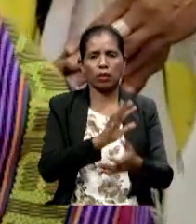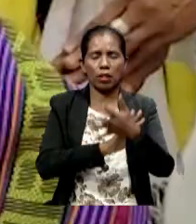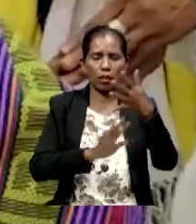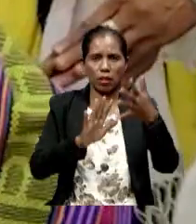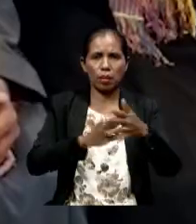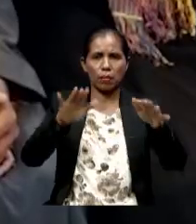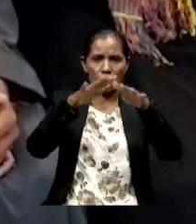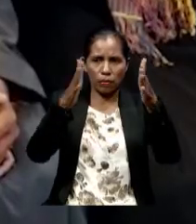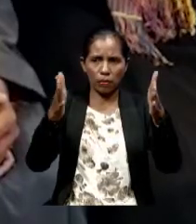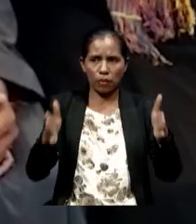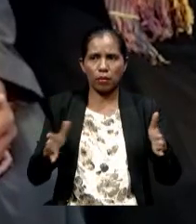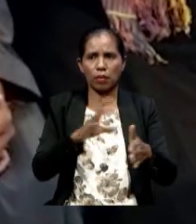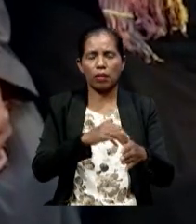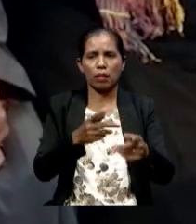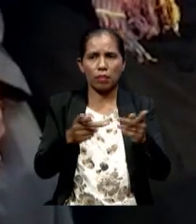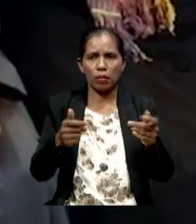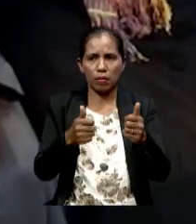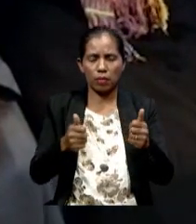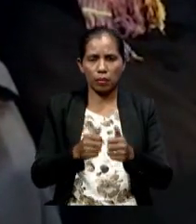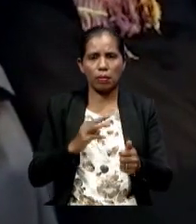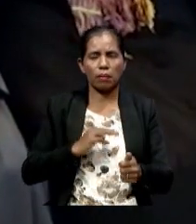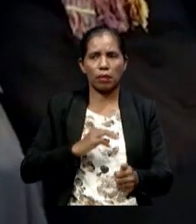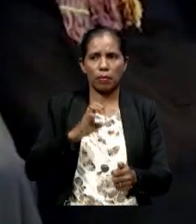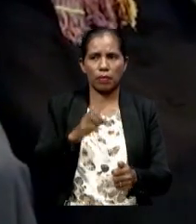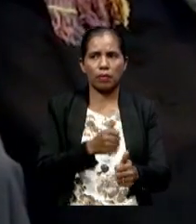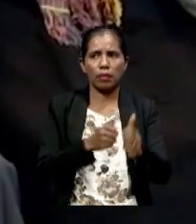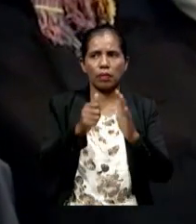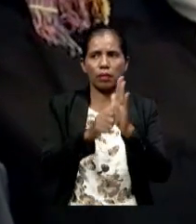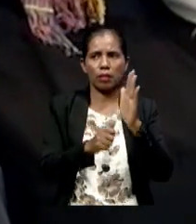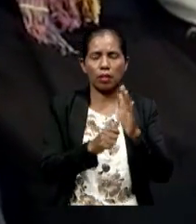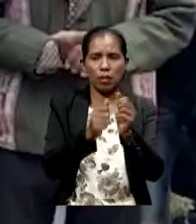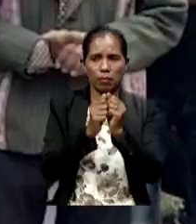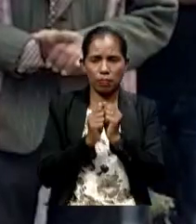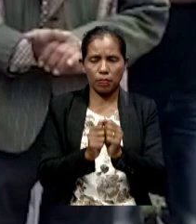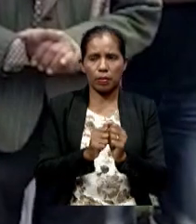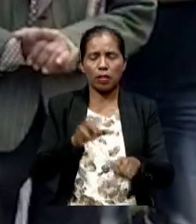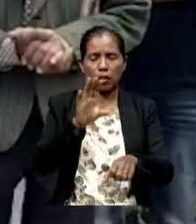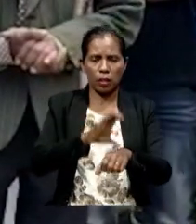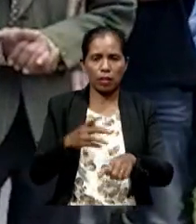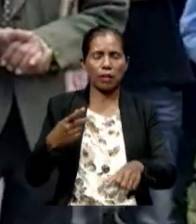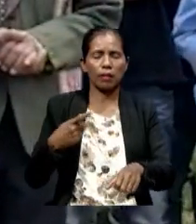lokaliza iha behetu posu Maubisi. Tui rajenda Arcebispo se hamutuk hosarani parokia